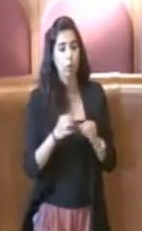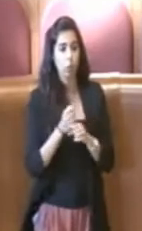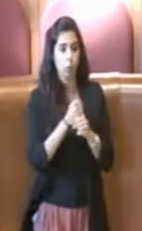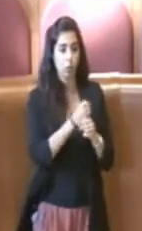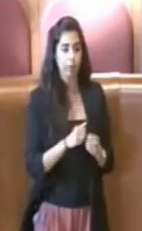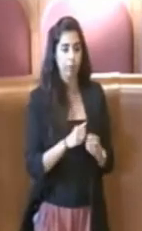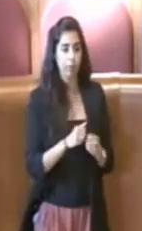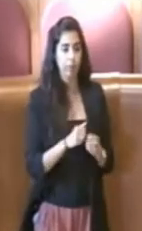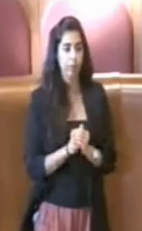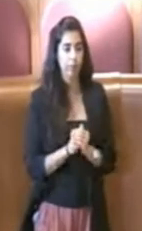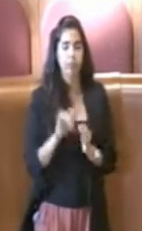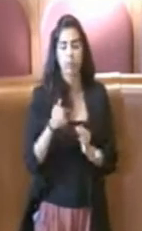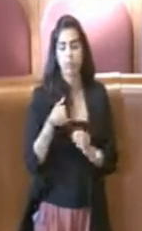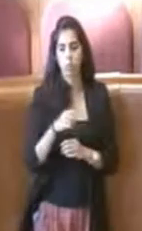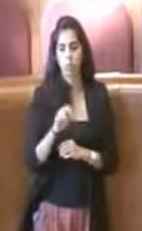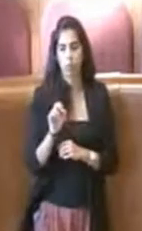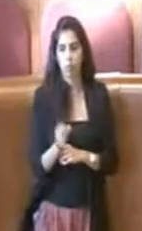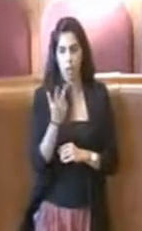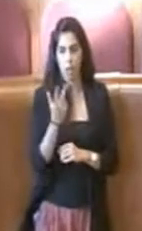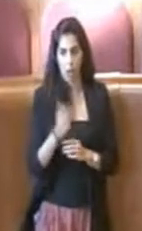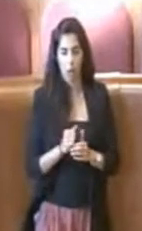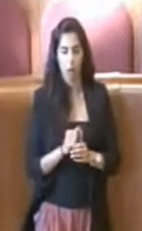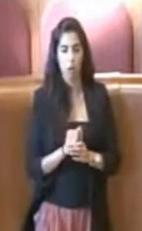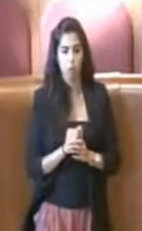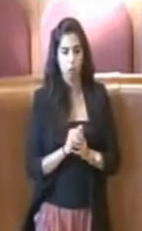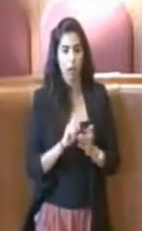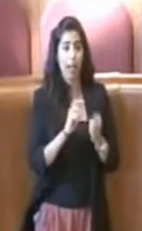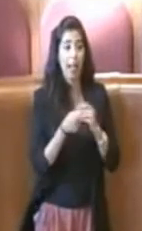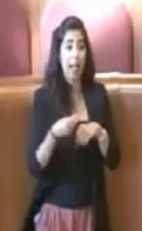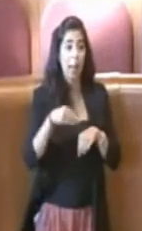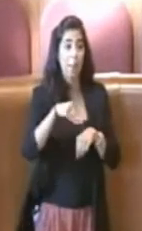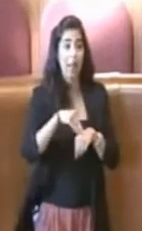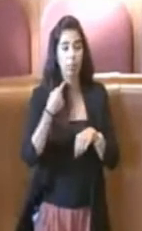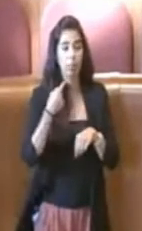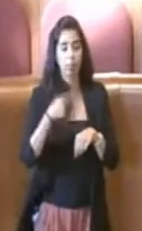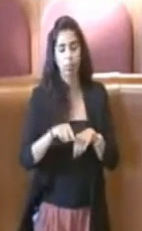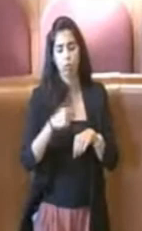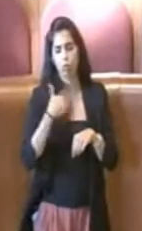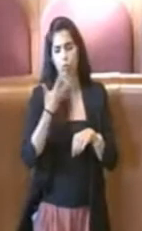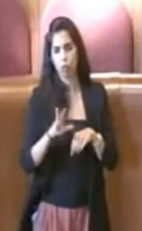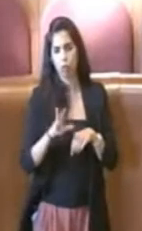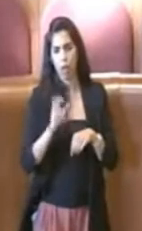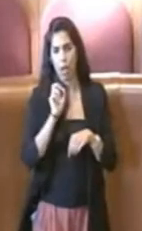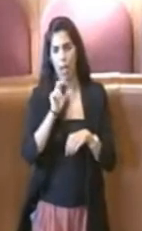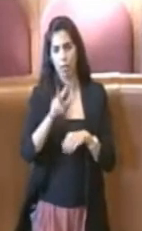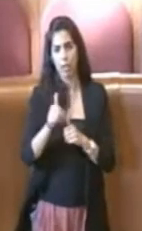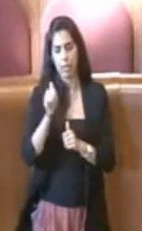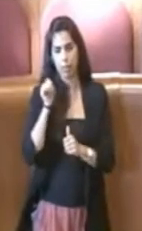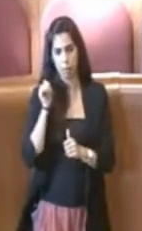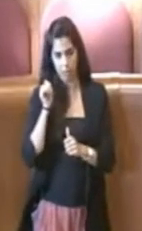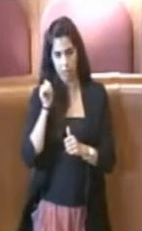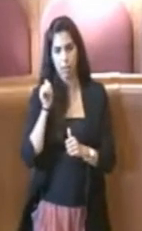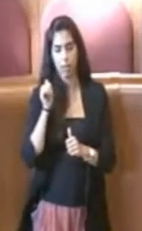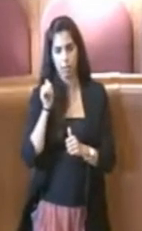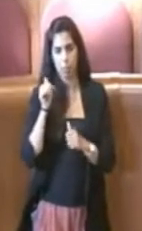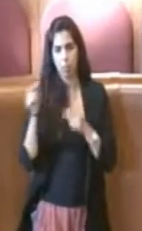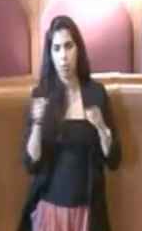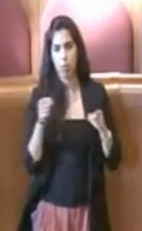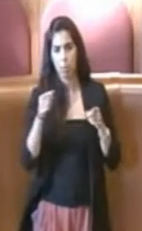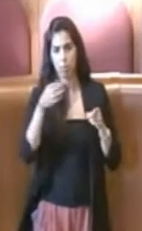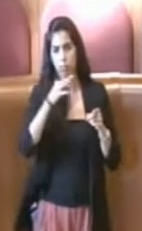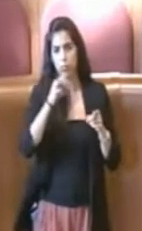sì molto velocemente l'emendamento che già avevo preannunciato nelle sposine